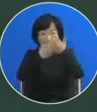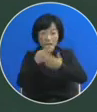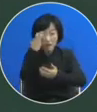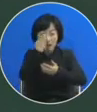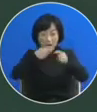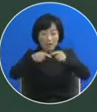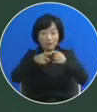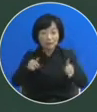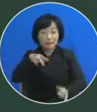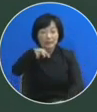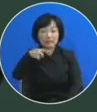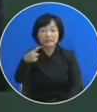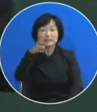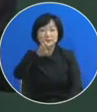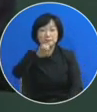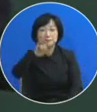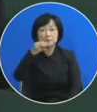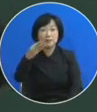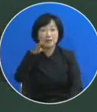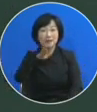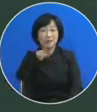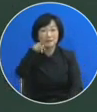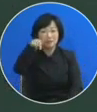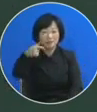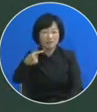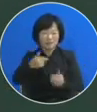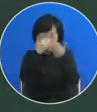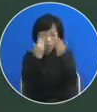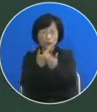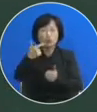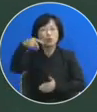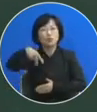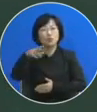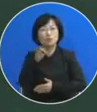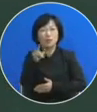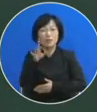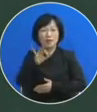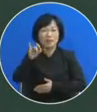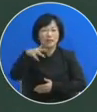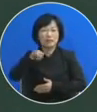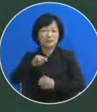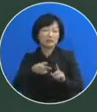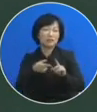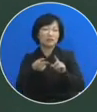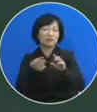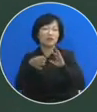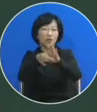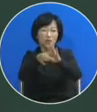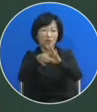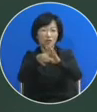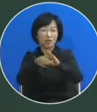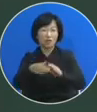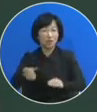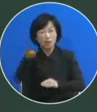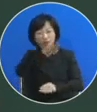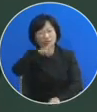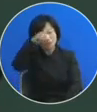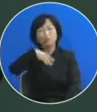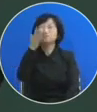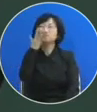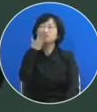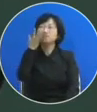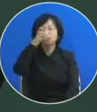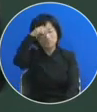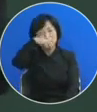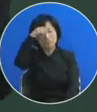And simply put, people like Spielberg, all those people, they're part of the New Agers. 뭐 전혀 상관없이 우리는 그냥 막 그냥 지나고 왔다 갔다 합니다. And yet, regardless of all that, we just pass